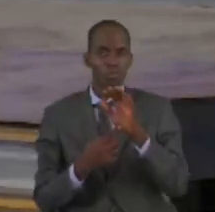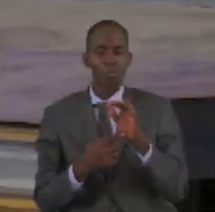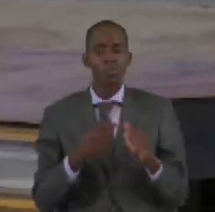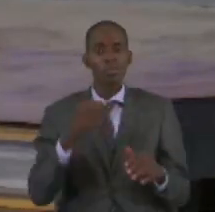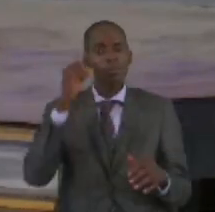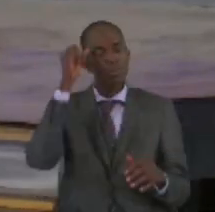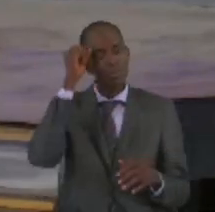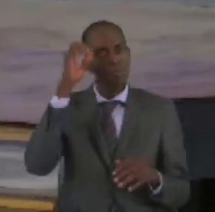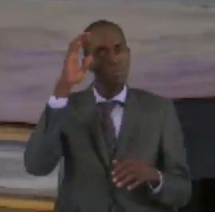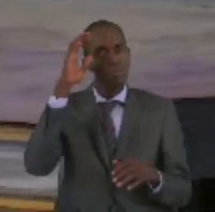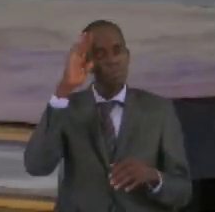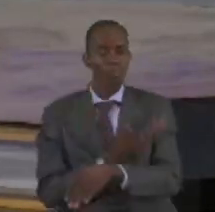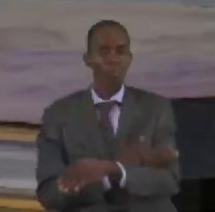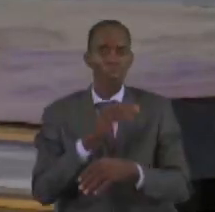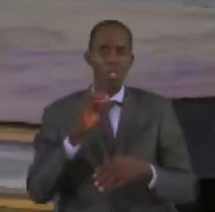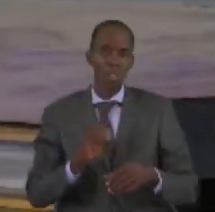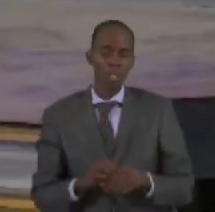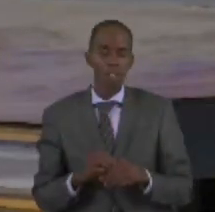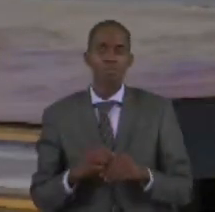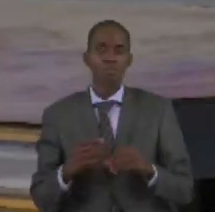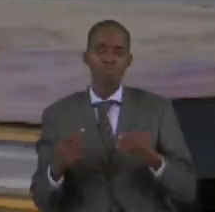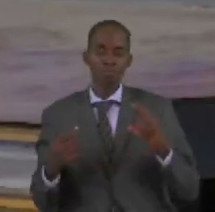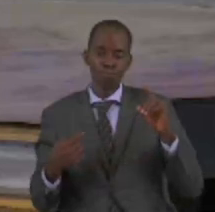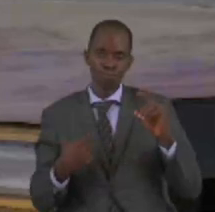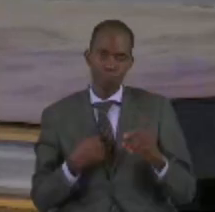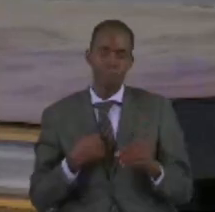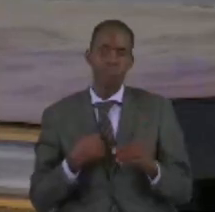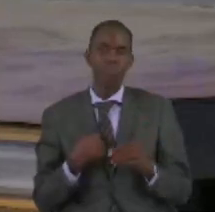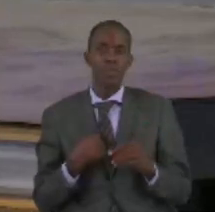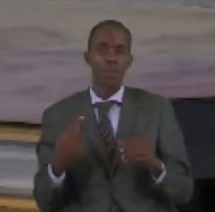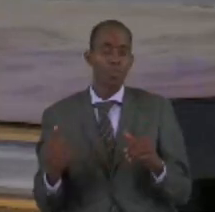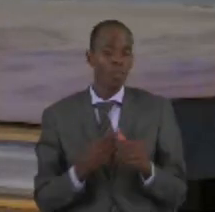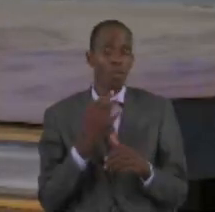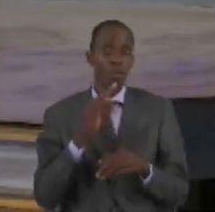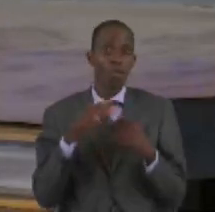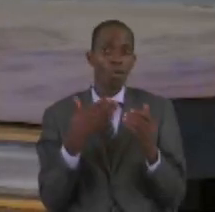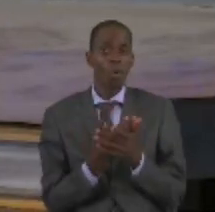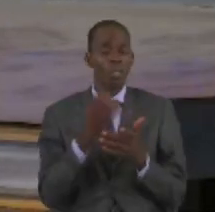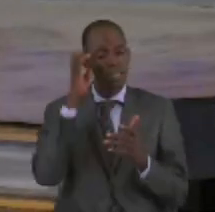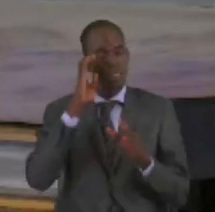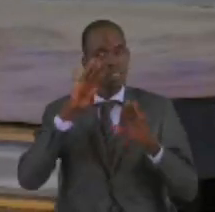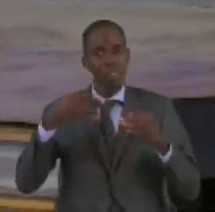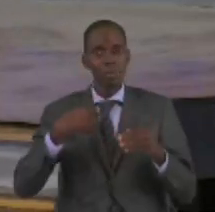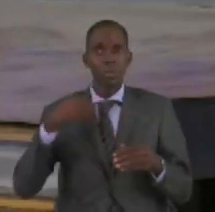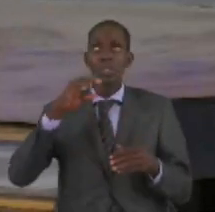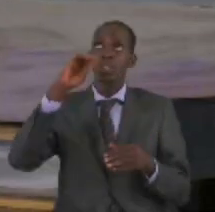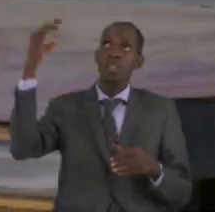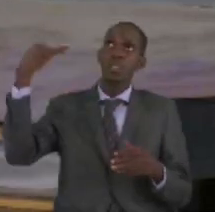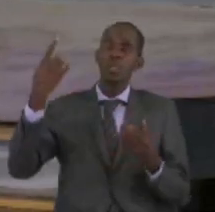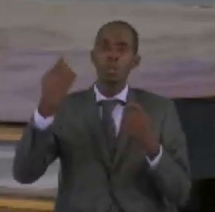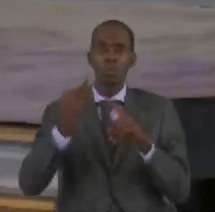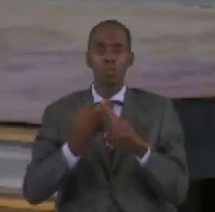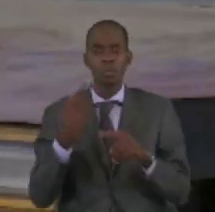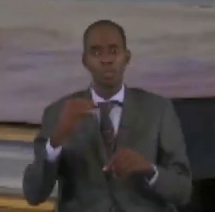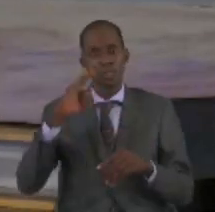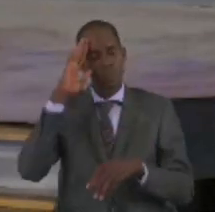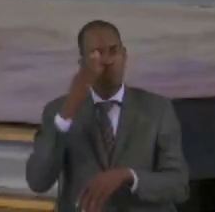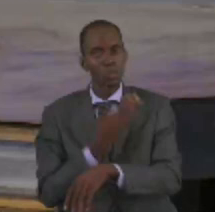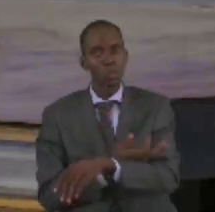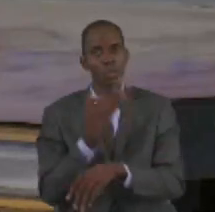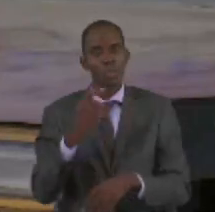de révéler en moi son fils, tout d'abord, il m'a donné la grâce venant du